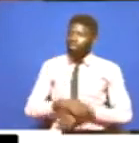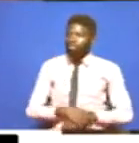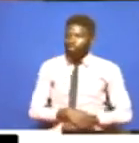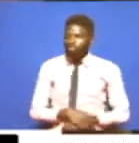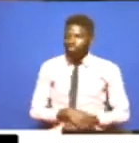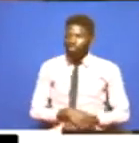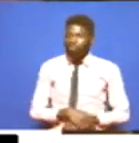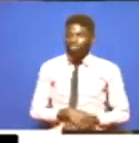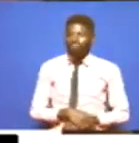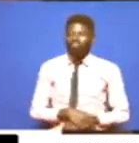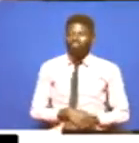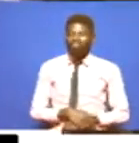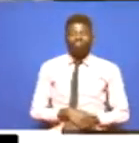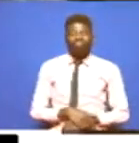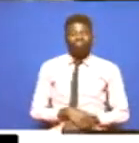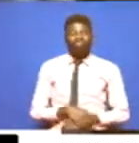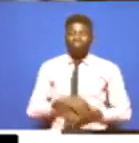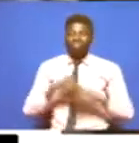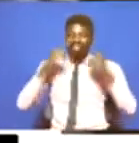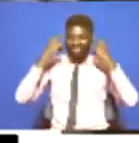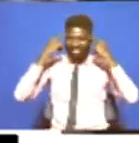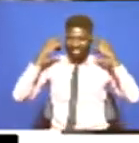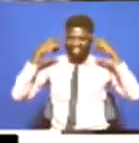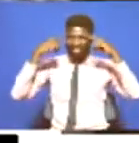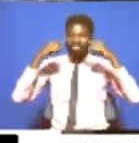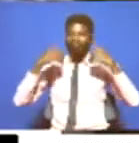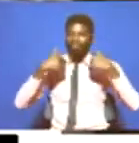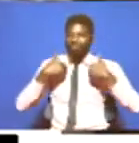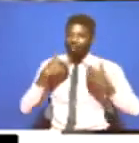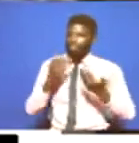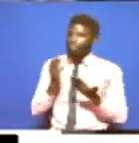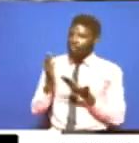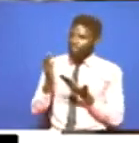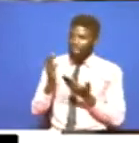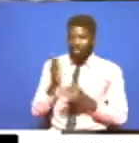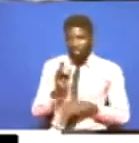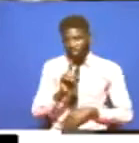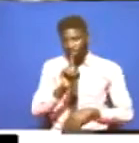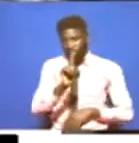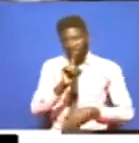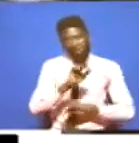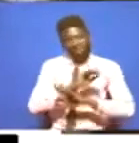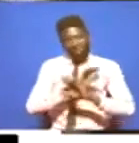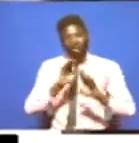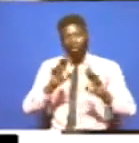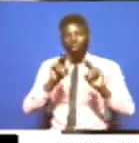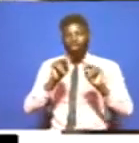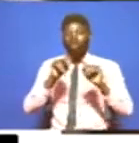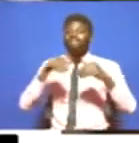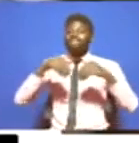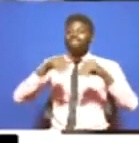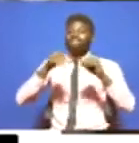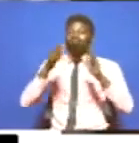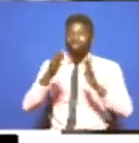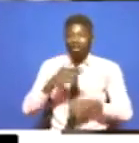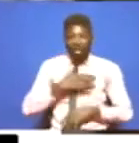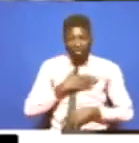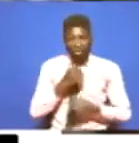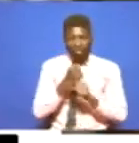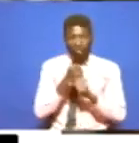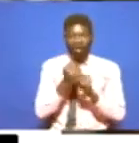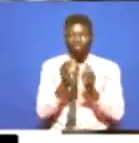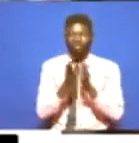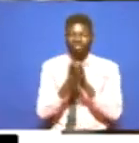success execution. And not only that, we're working with our suppliers very closely. We